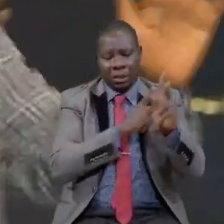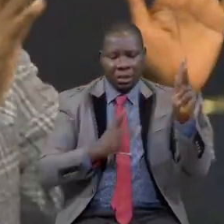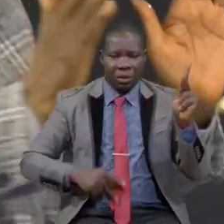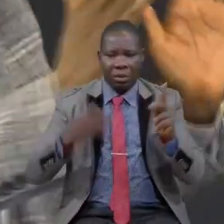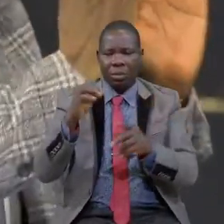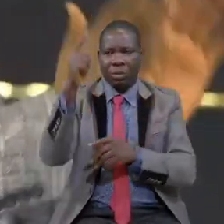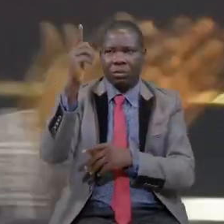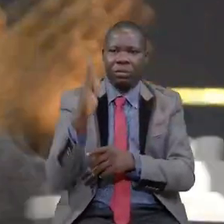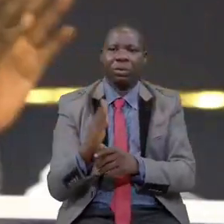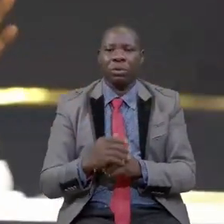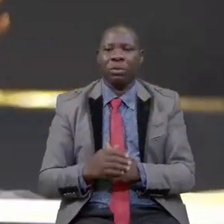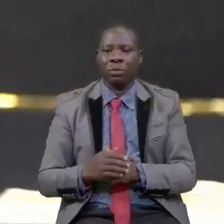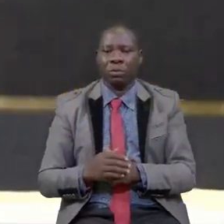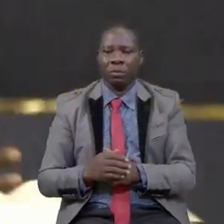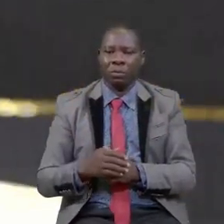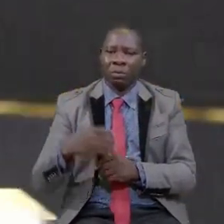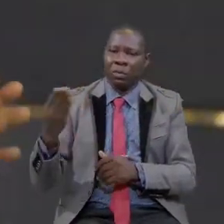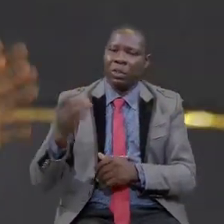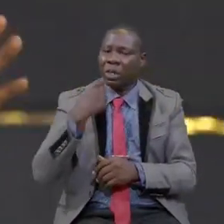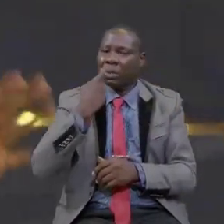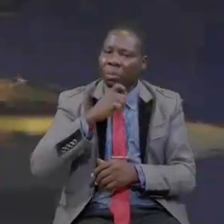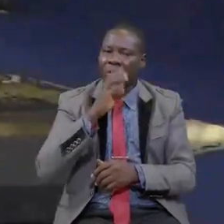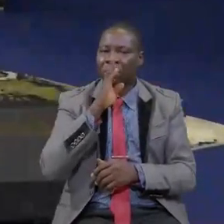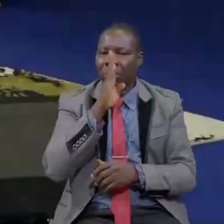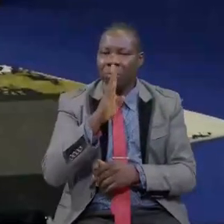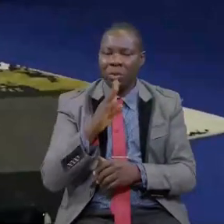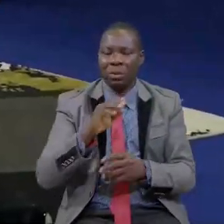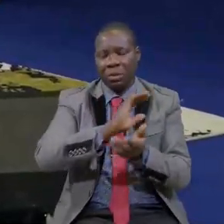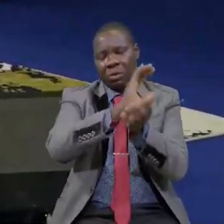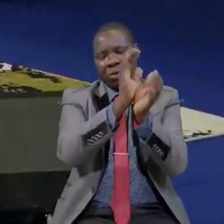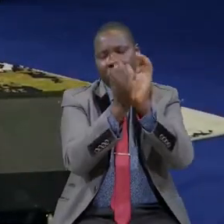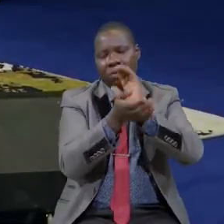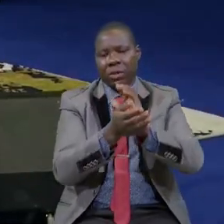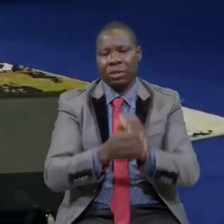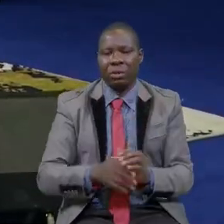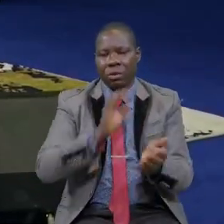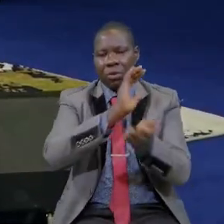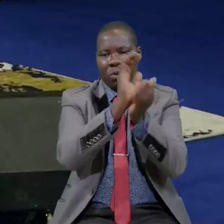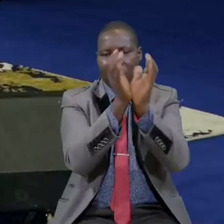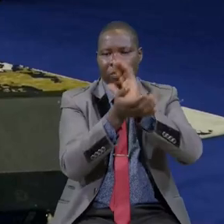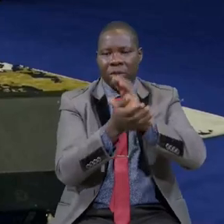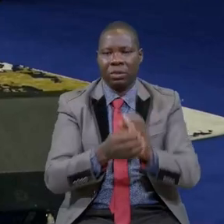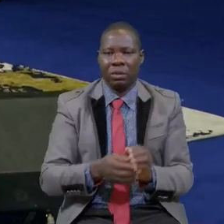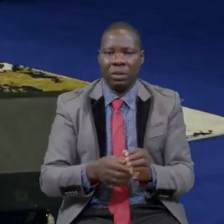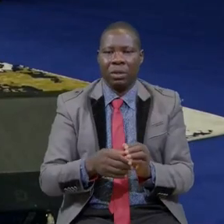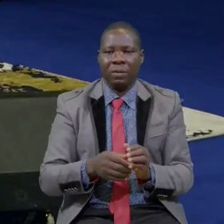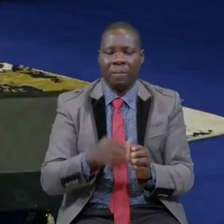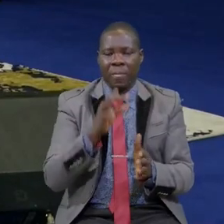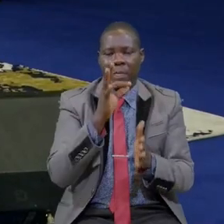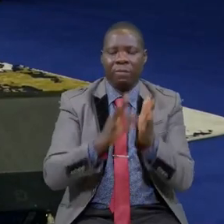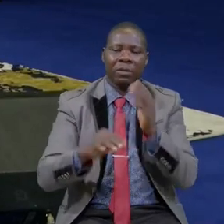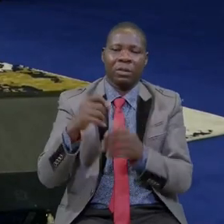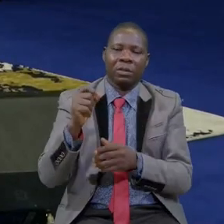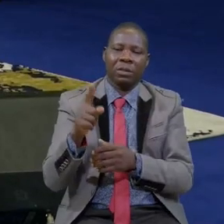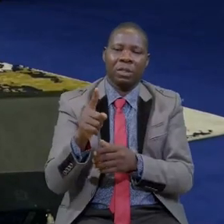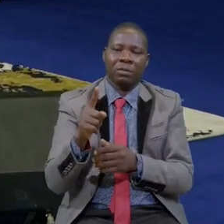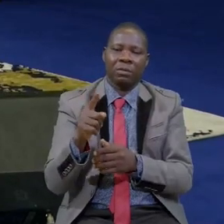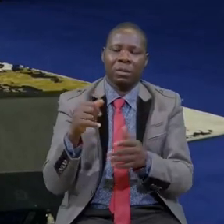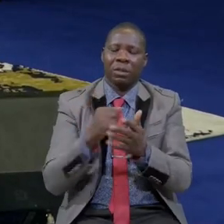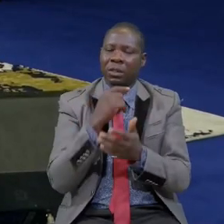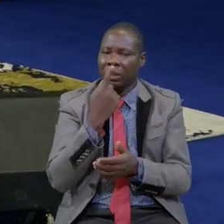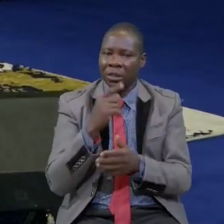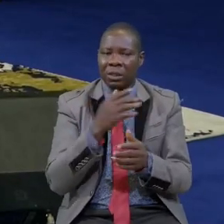Dieu. Il faut alors la conversion. La conversion. Vous voyez le verset 11, il